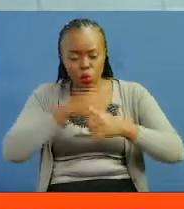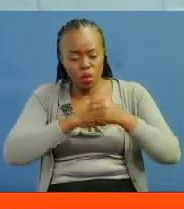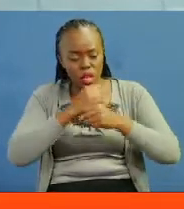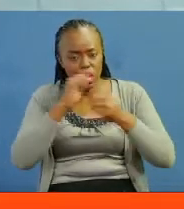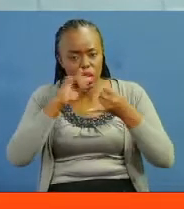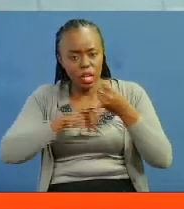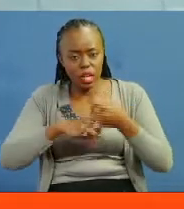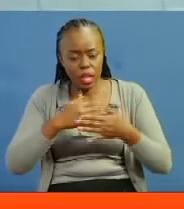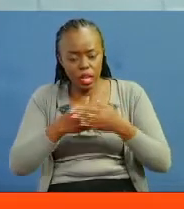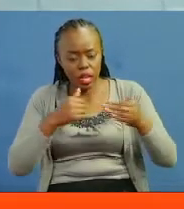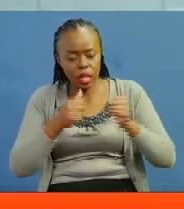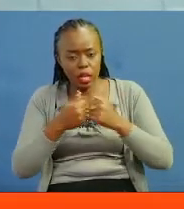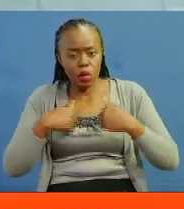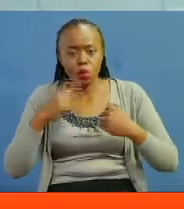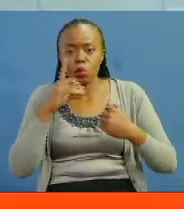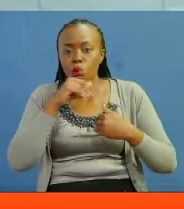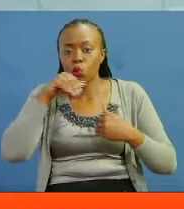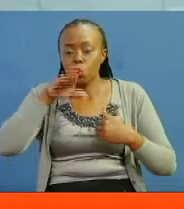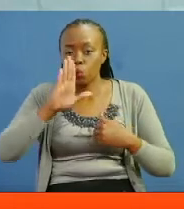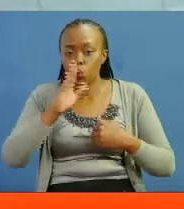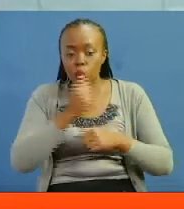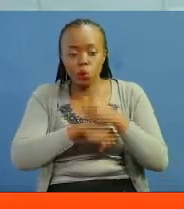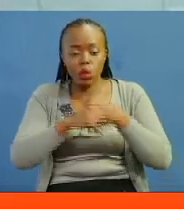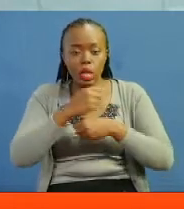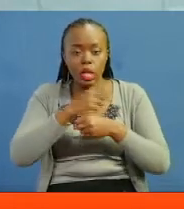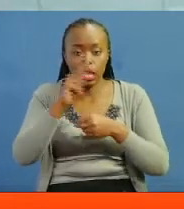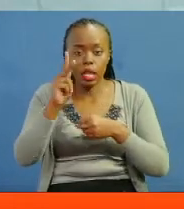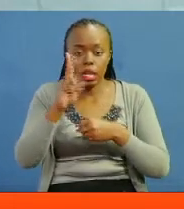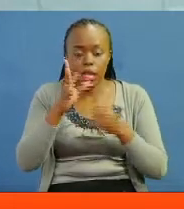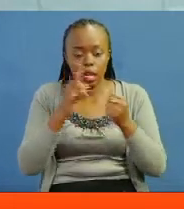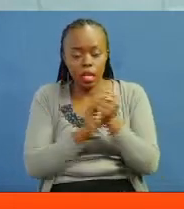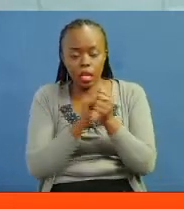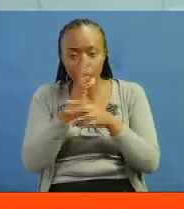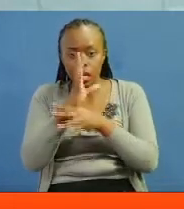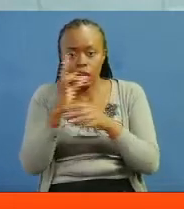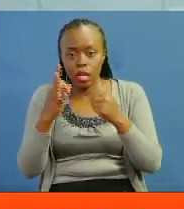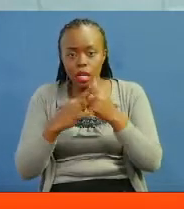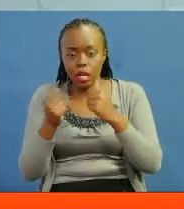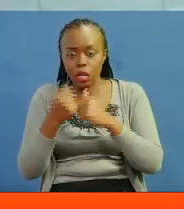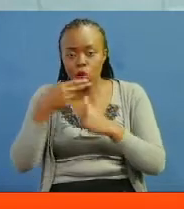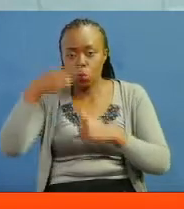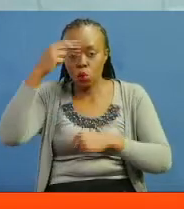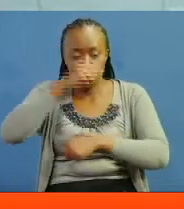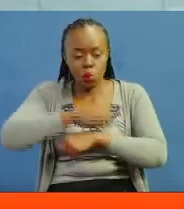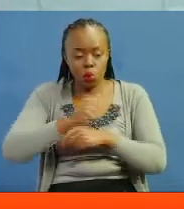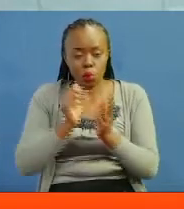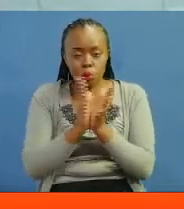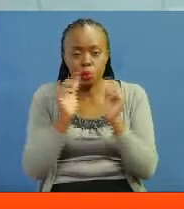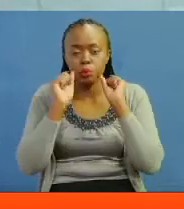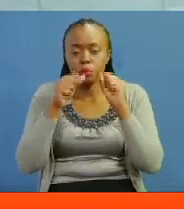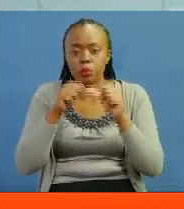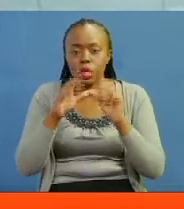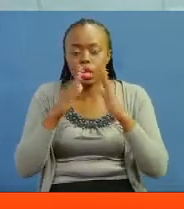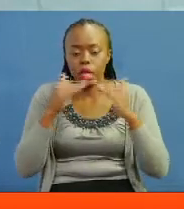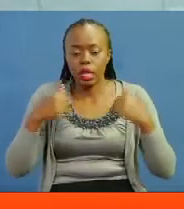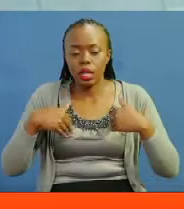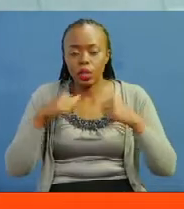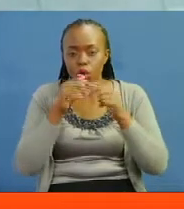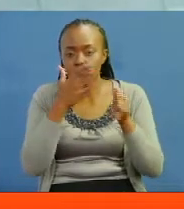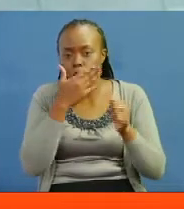baada ya msichana huyo kuhitimu mtihani wake wa darasa la 8 na kukosa karo ya shule ya sekondari licha ya kufaulu katika mtihani